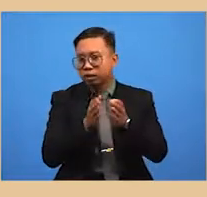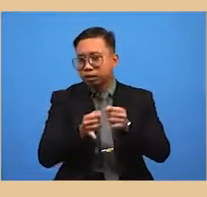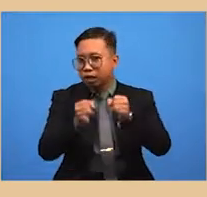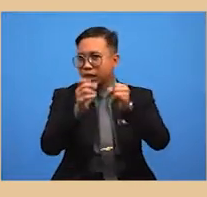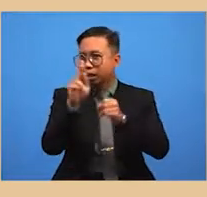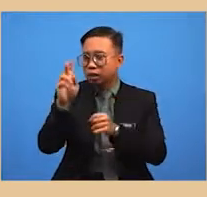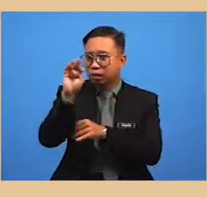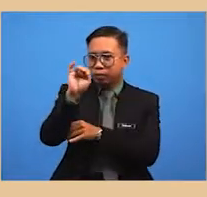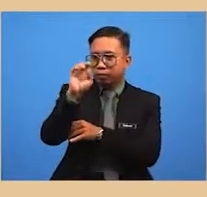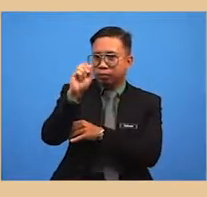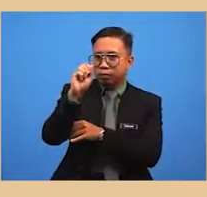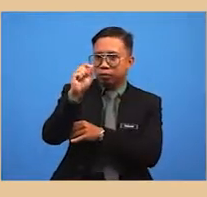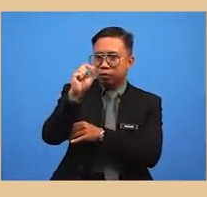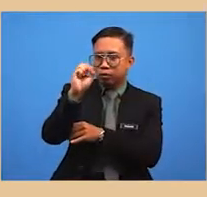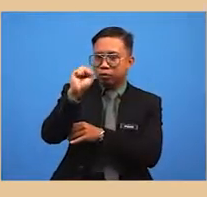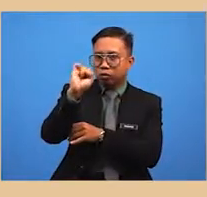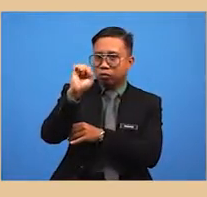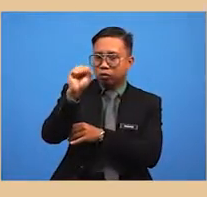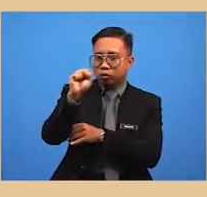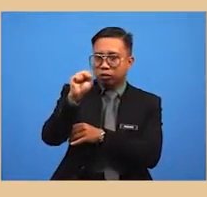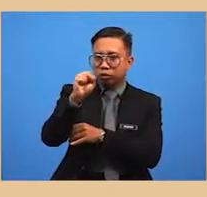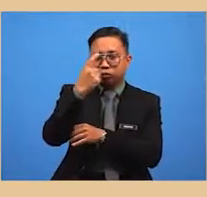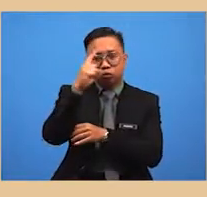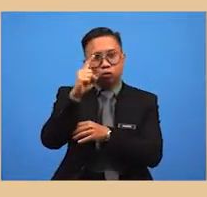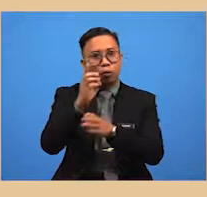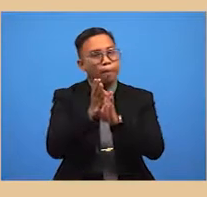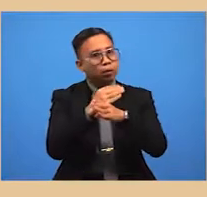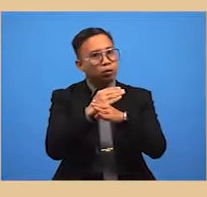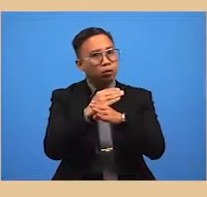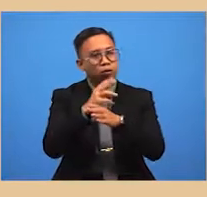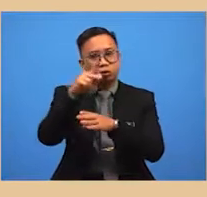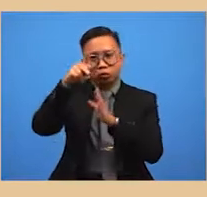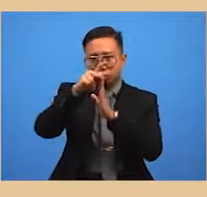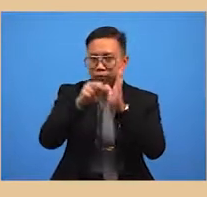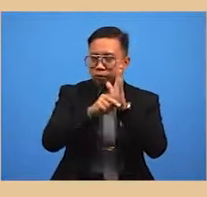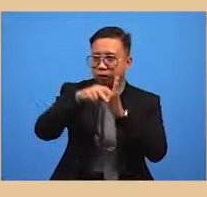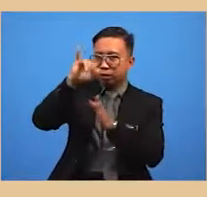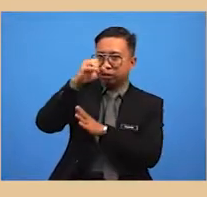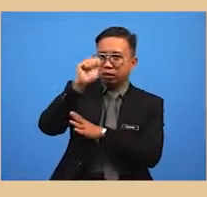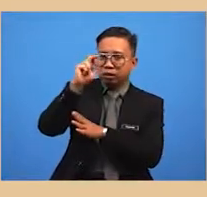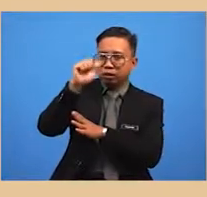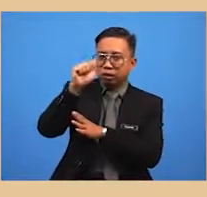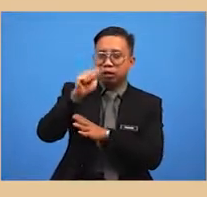mitosis untuk membentuk nukleus penjana dan nukleus?